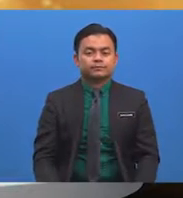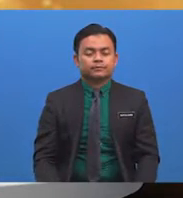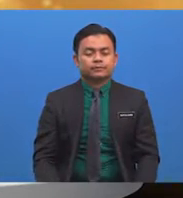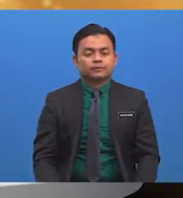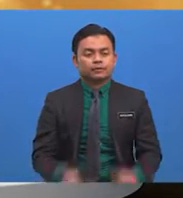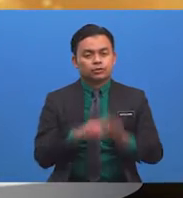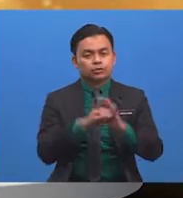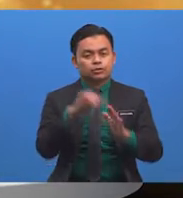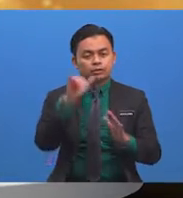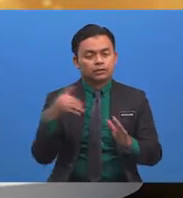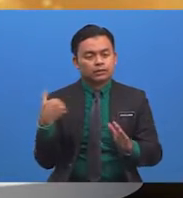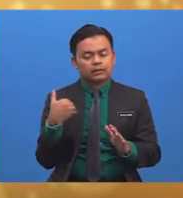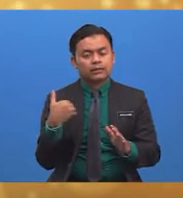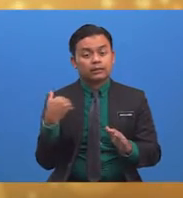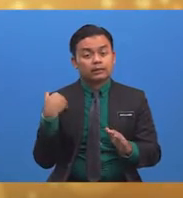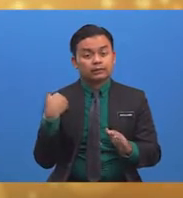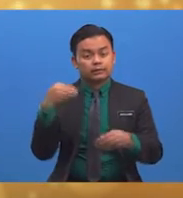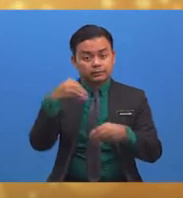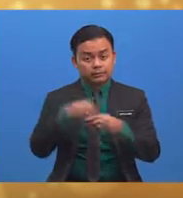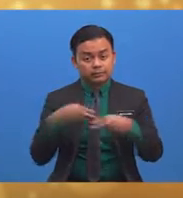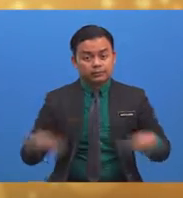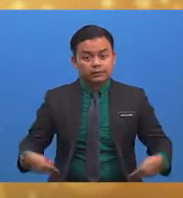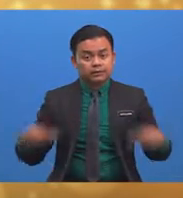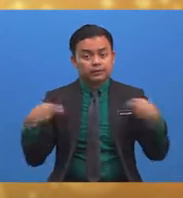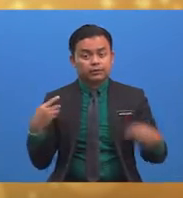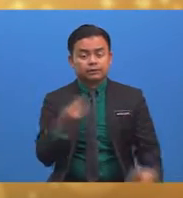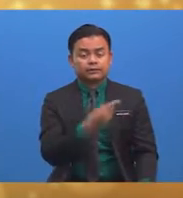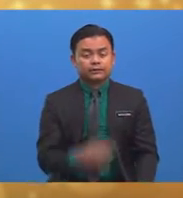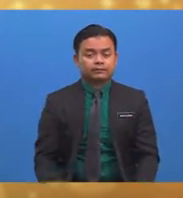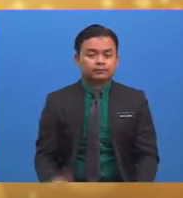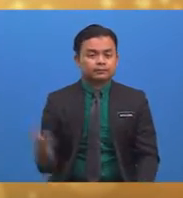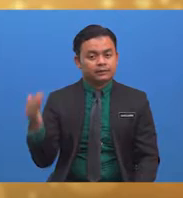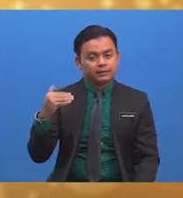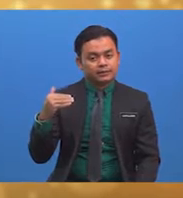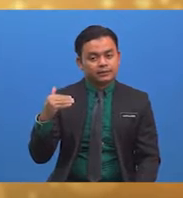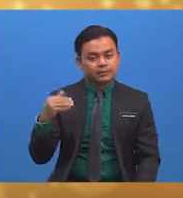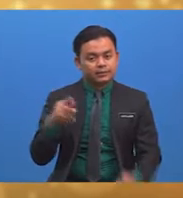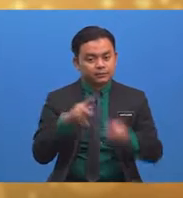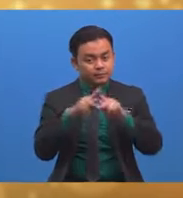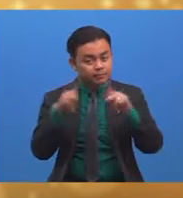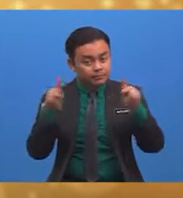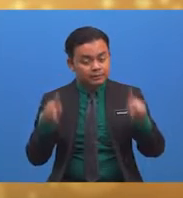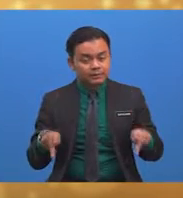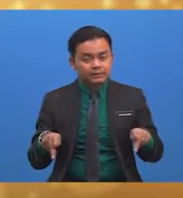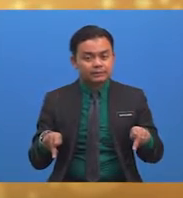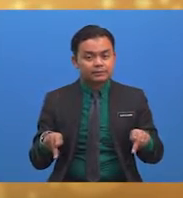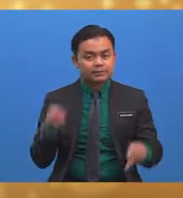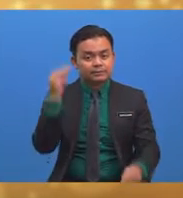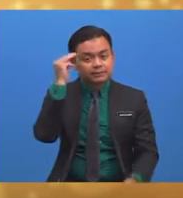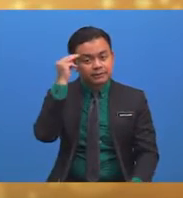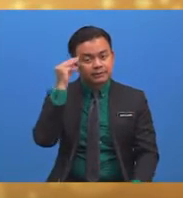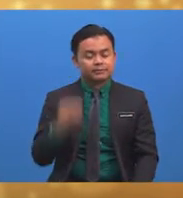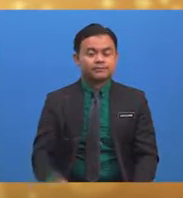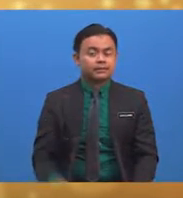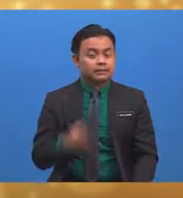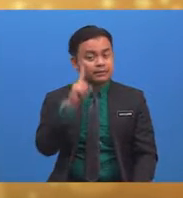berada di sekeliling kamu. Jom kita uji minda kita sikit. Sikit je, tak banyak.